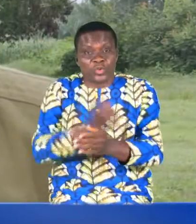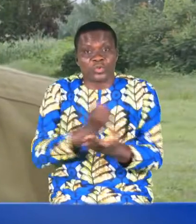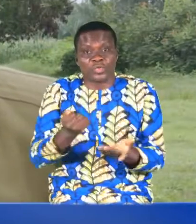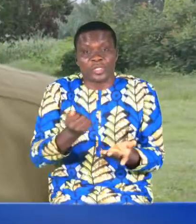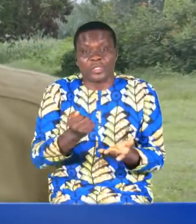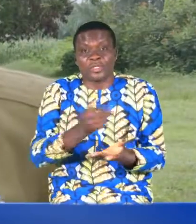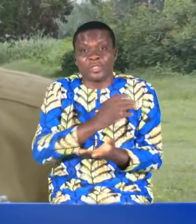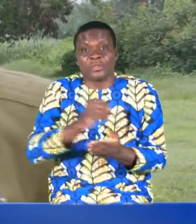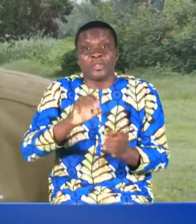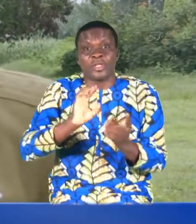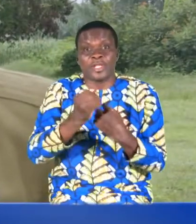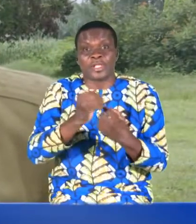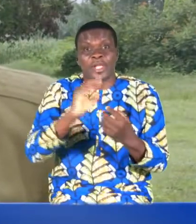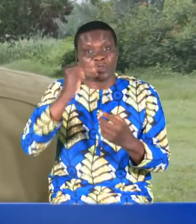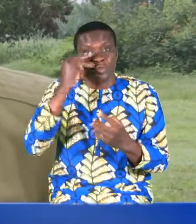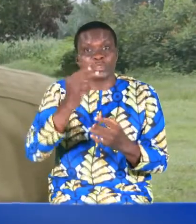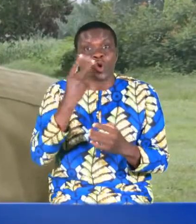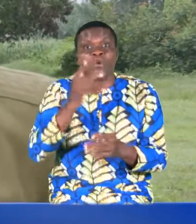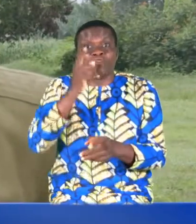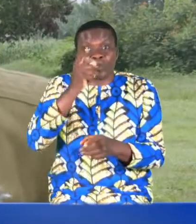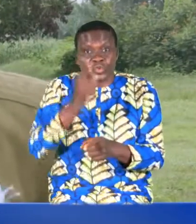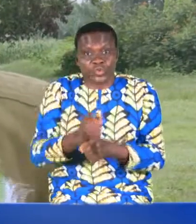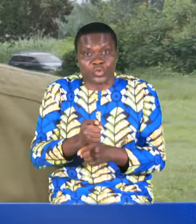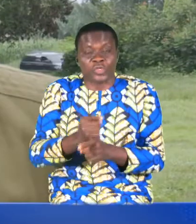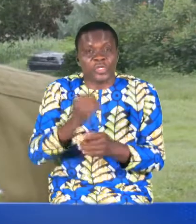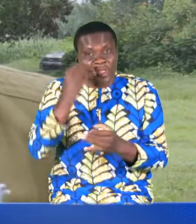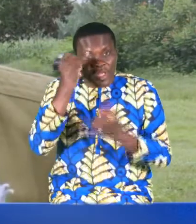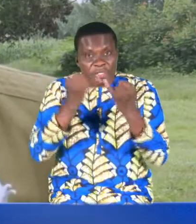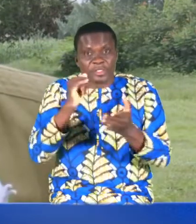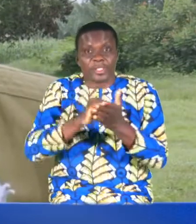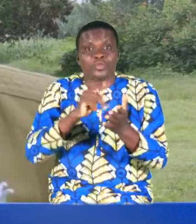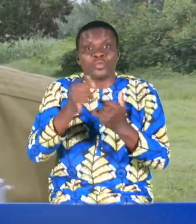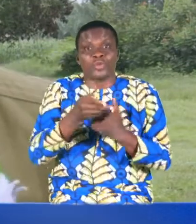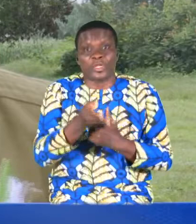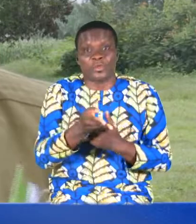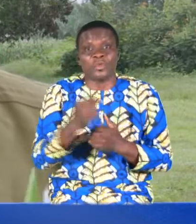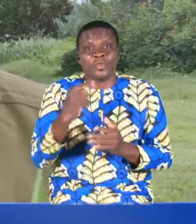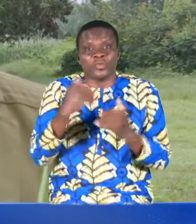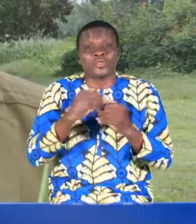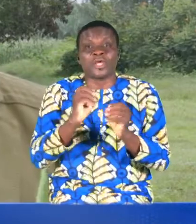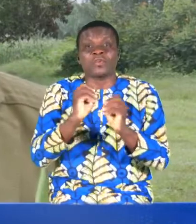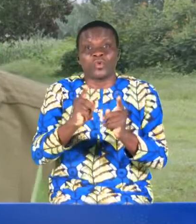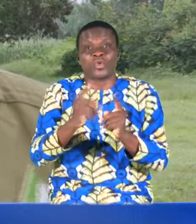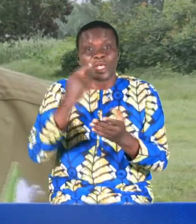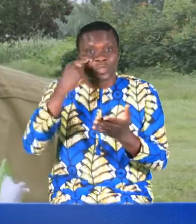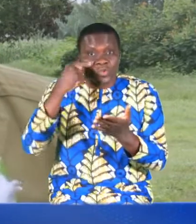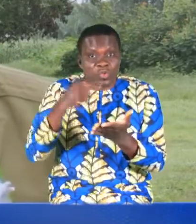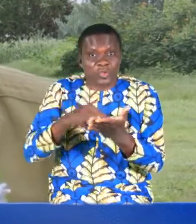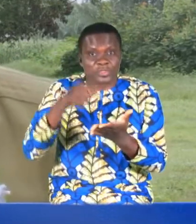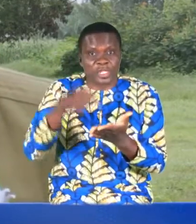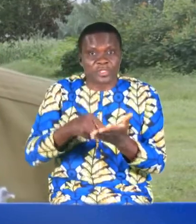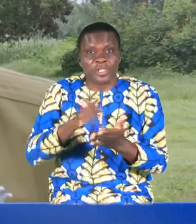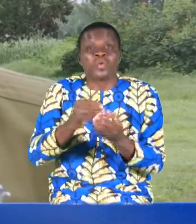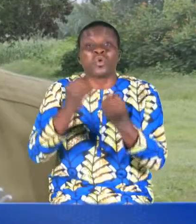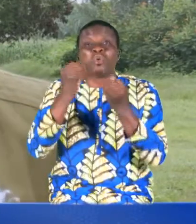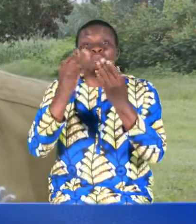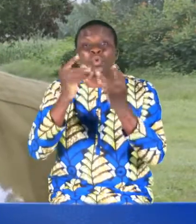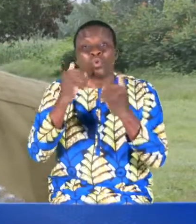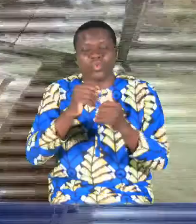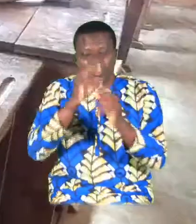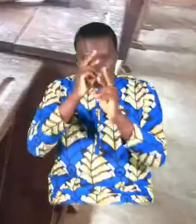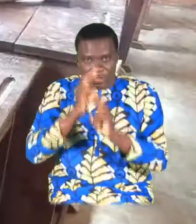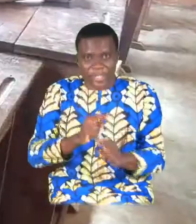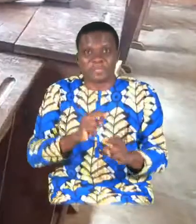et les cadres du ministère ont vu juste en initiant ce programme. Nous avons l'occasion de constater que beaucoup ont